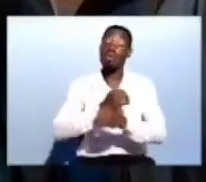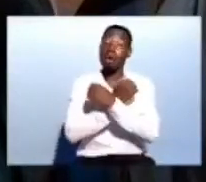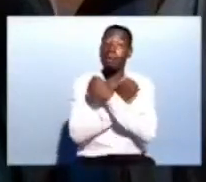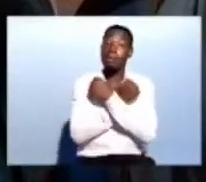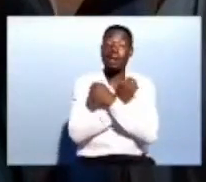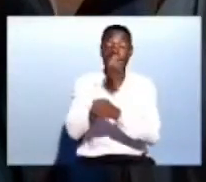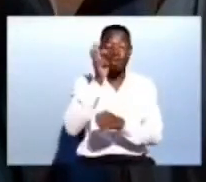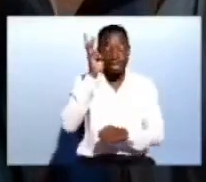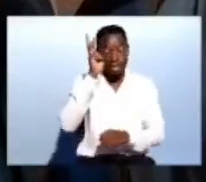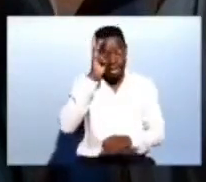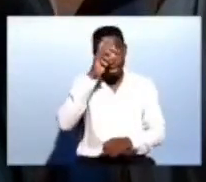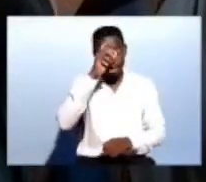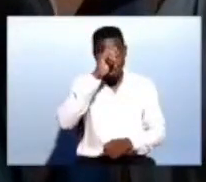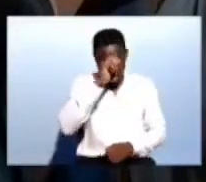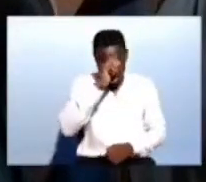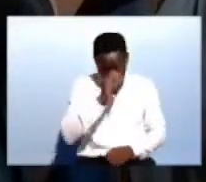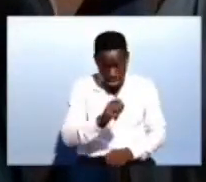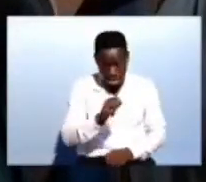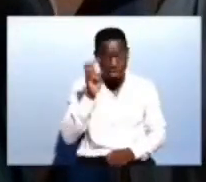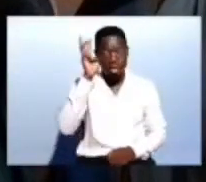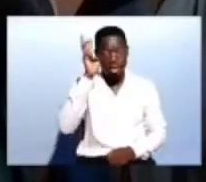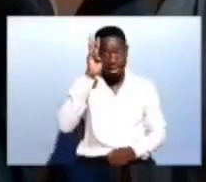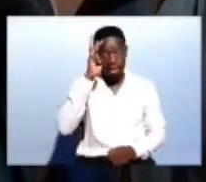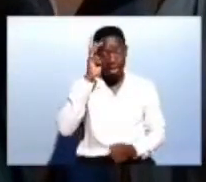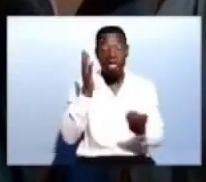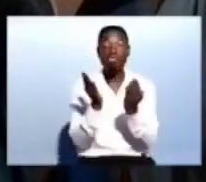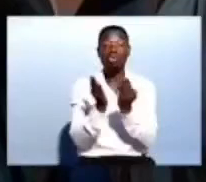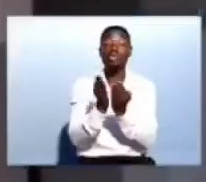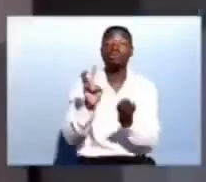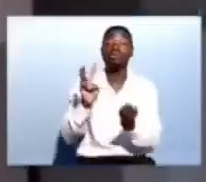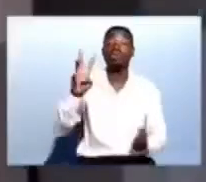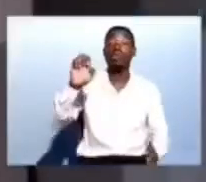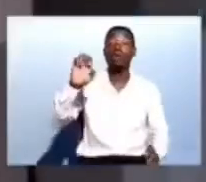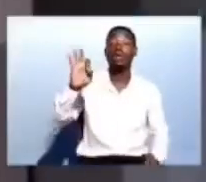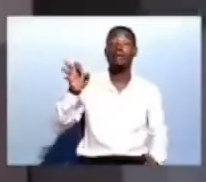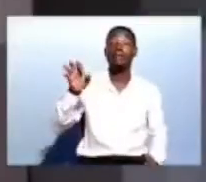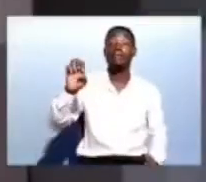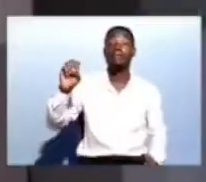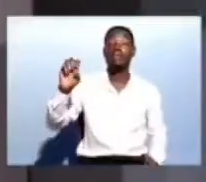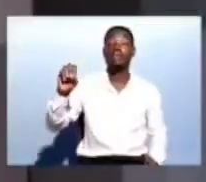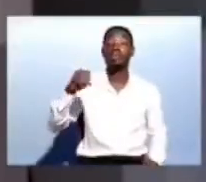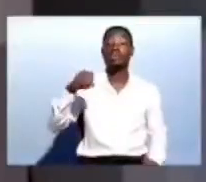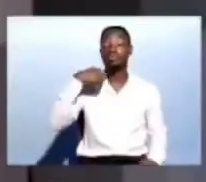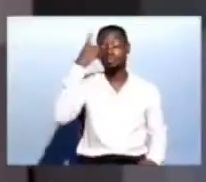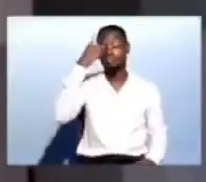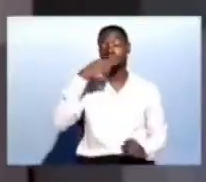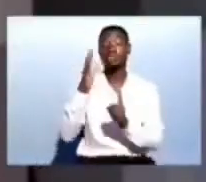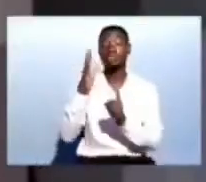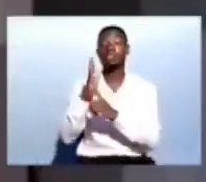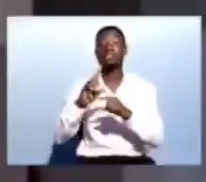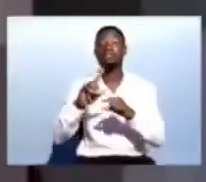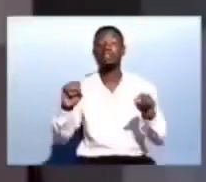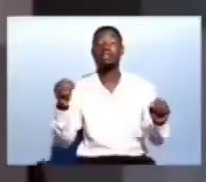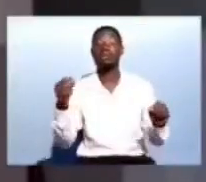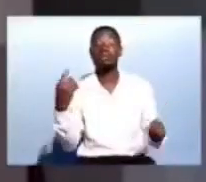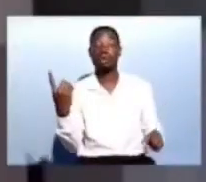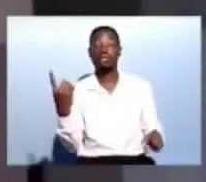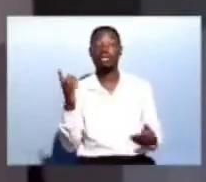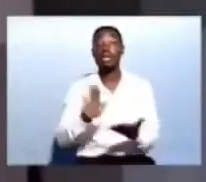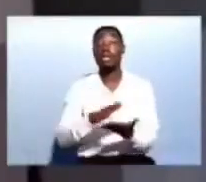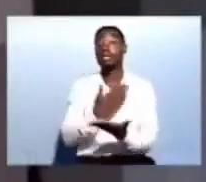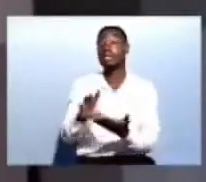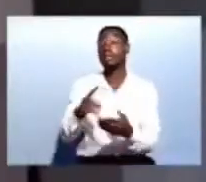na kuwatii wazazi wao. Tunasoma katika Efeso 6 na fungu la kwanza. Lakini pia tunasoma Zaburi